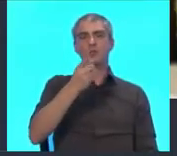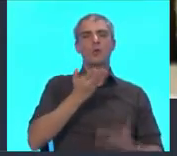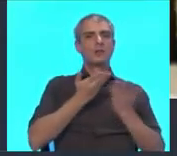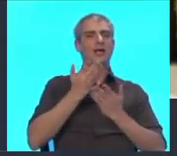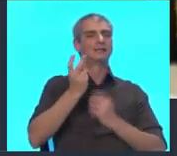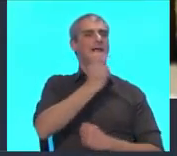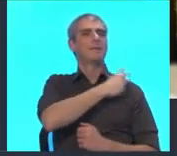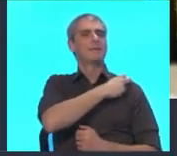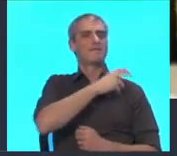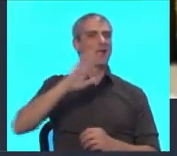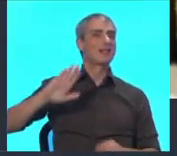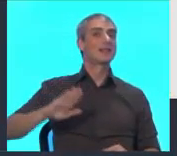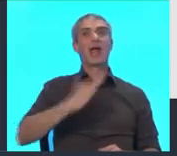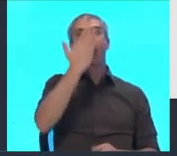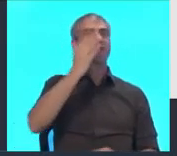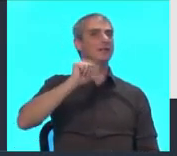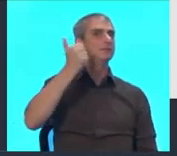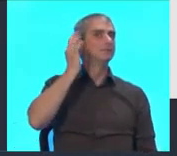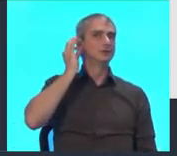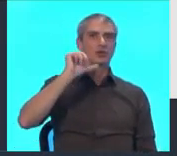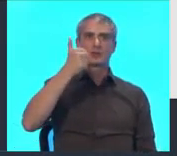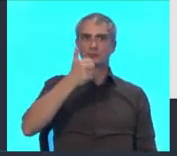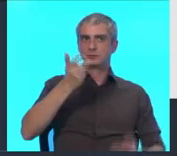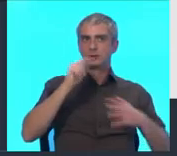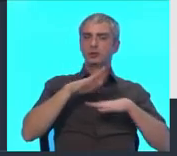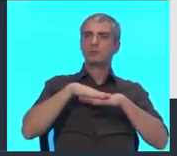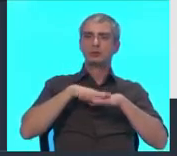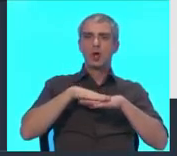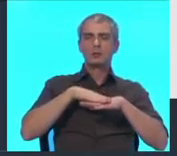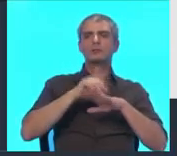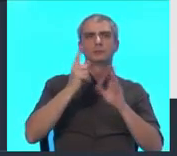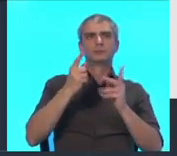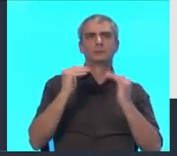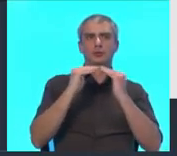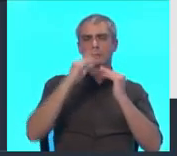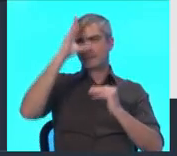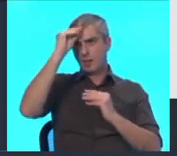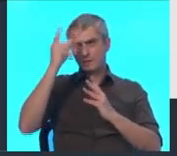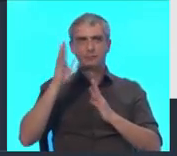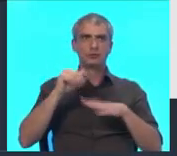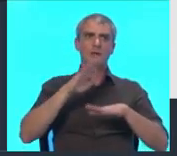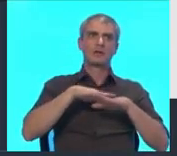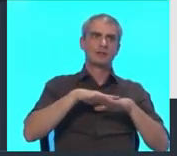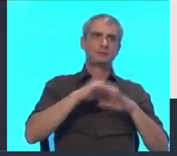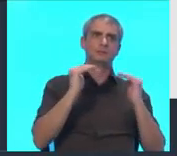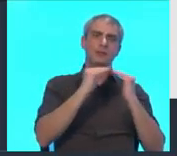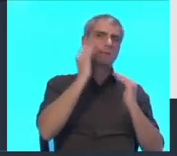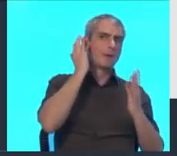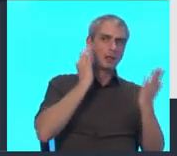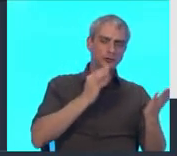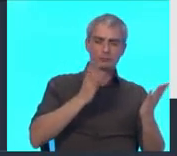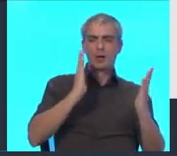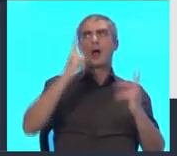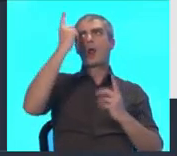למפקדת הטייסת הראשונה בחיל האוויר. יש מקצועות ותפקידים אחרים שמתאימים לגברים, יש תפקידים ומקצועות שמתאימים לנשים, כך הקדוש ברוך הוא ברא את